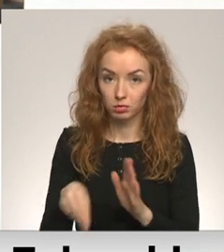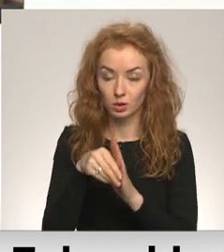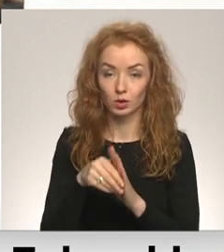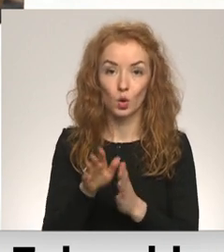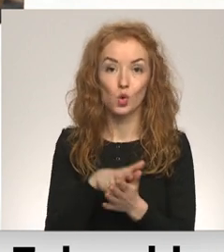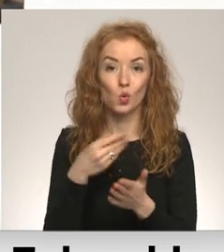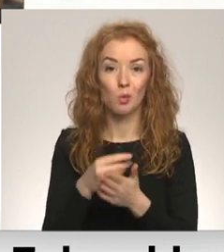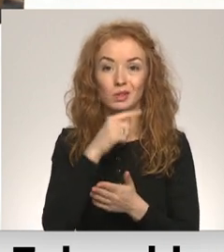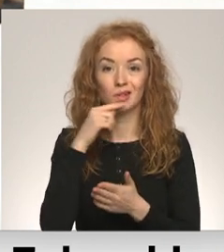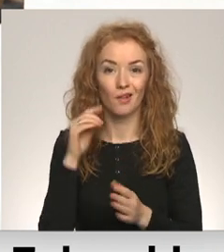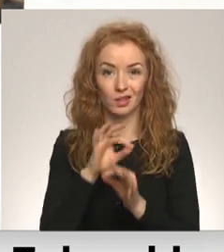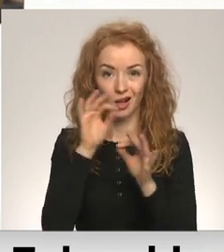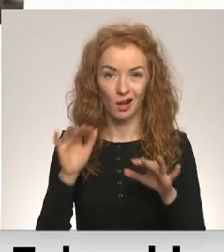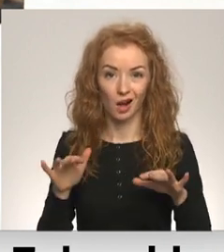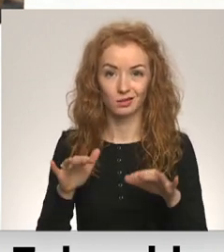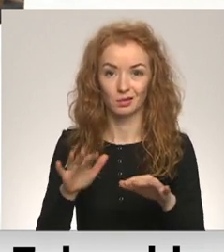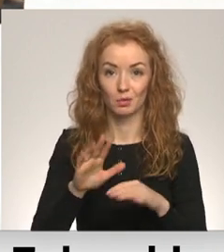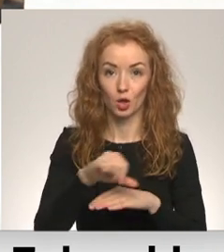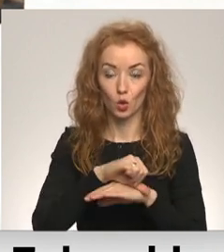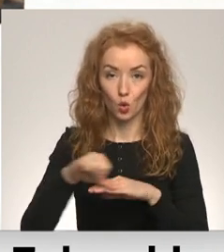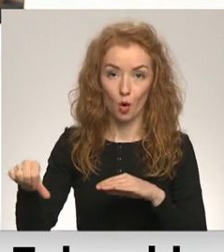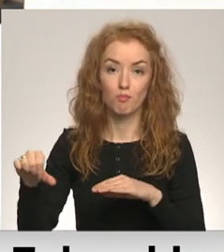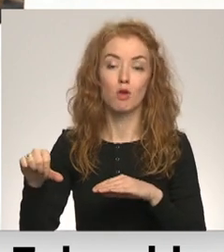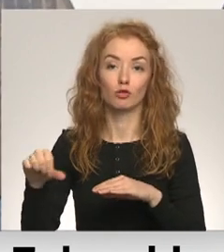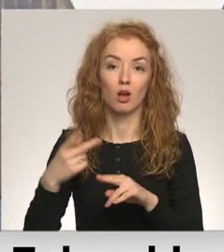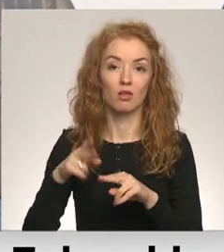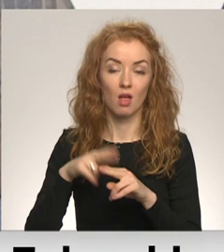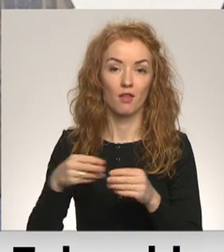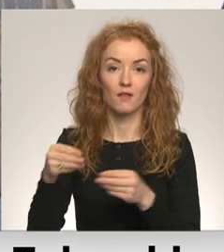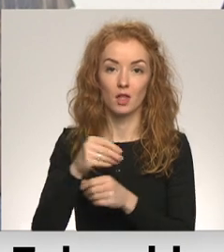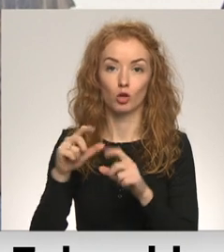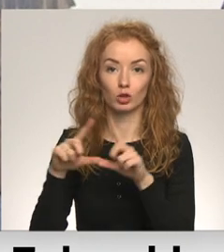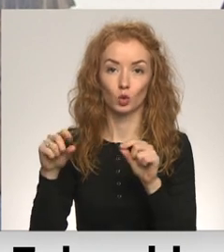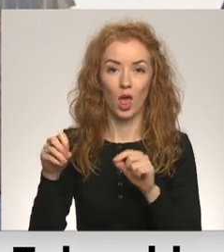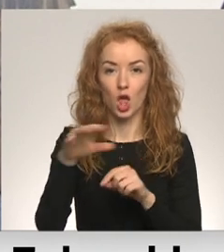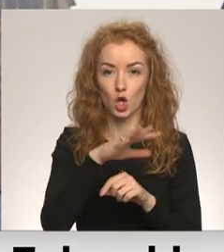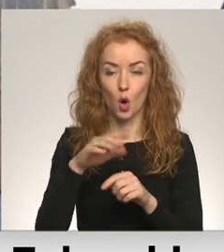agresijas sākuma Eiropas Savienība un Eiropas finanšu institūcijas Ukrainai ir piešķīrušas vairāk nekā